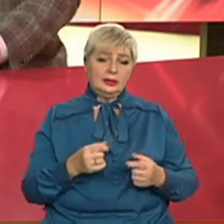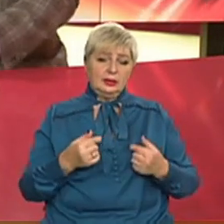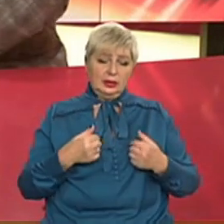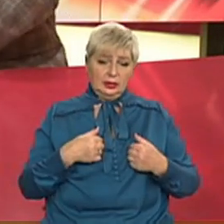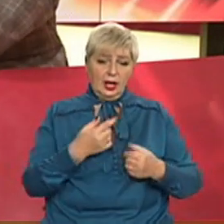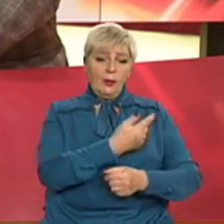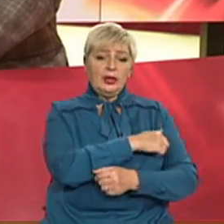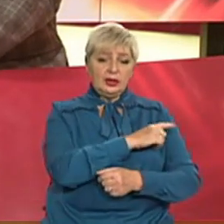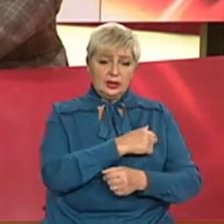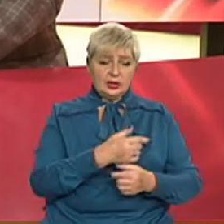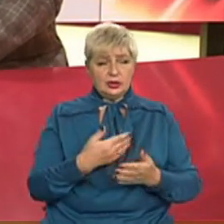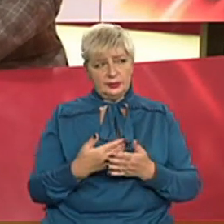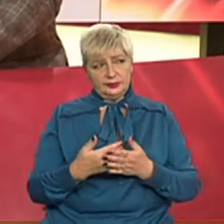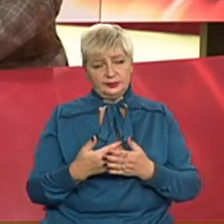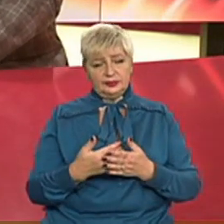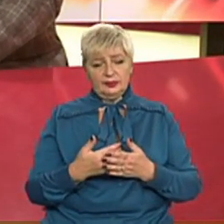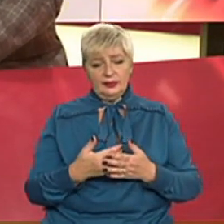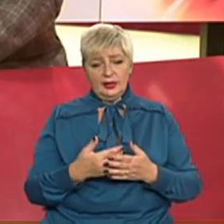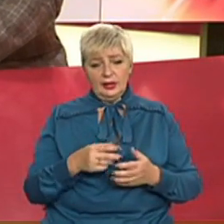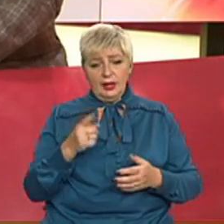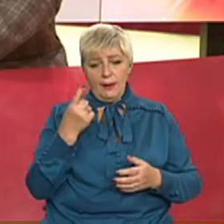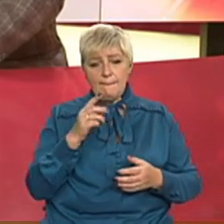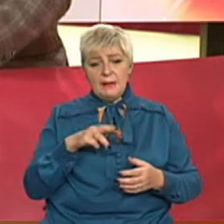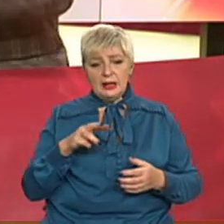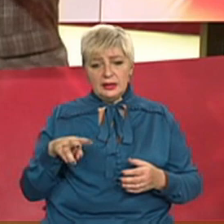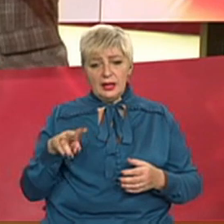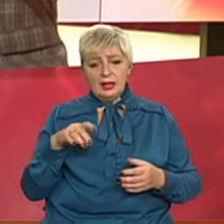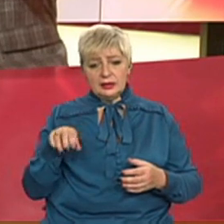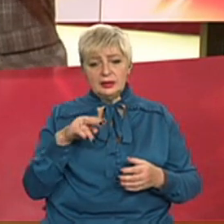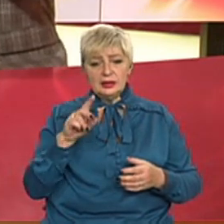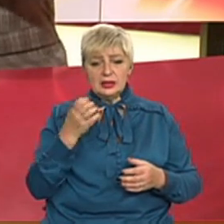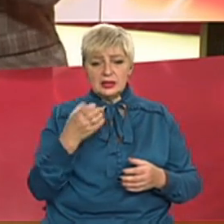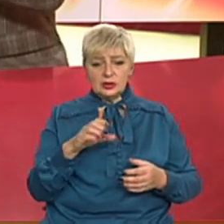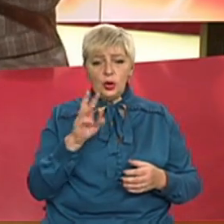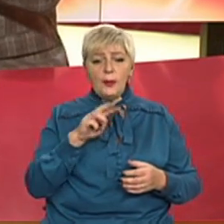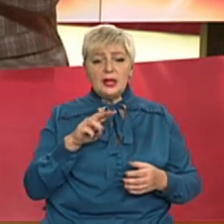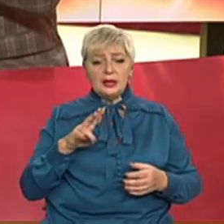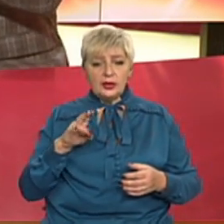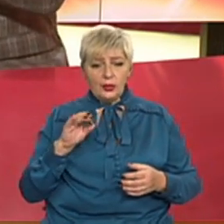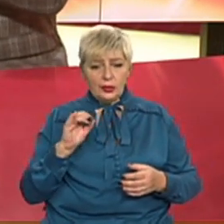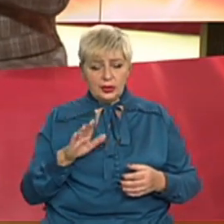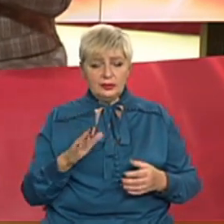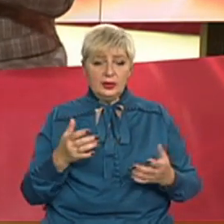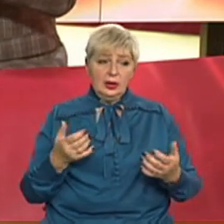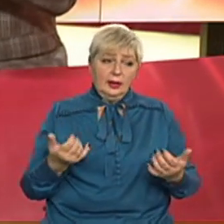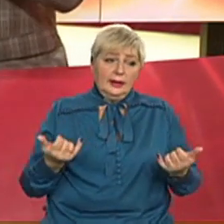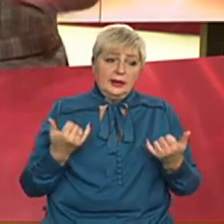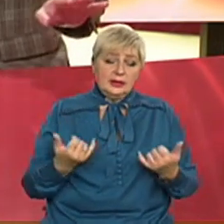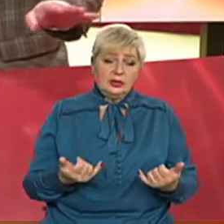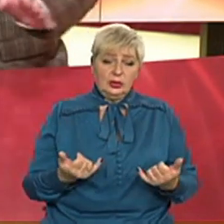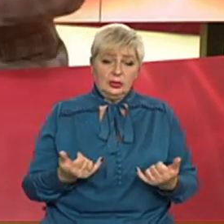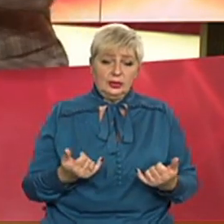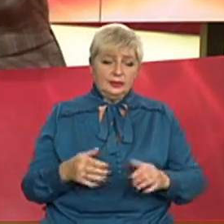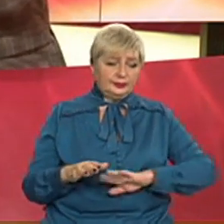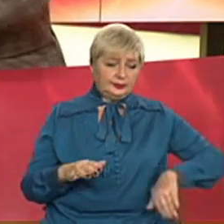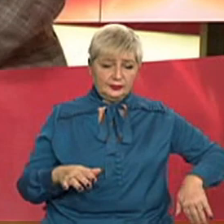нам медична галузь становить десь 1 100 000 000. Але сьогодні,